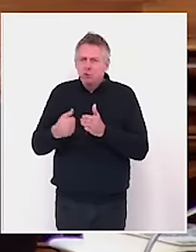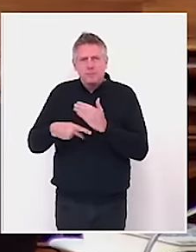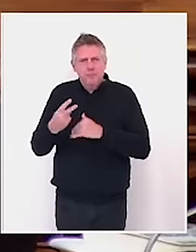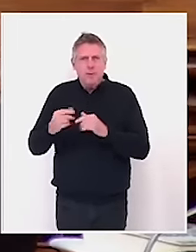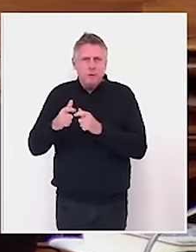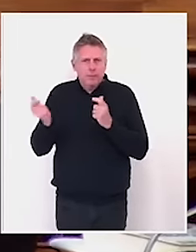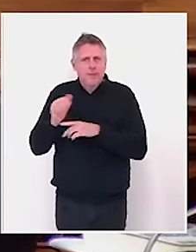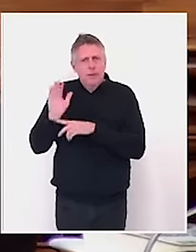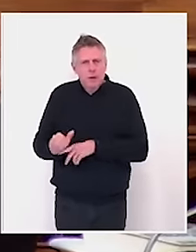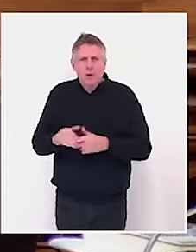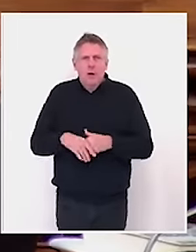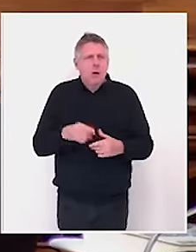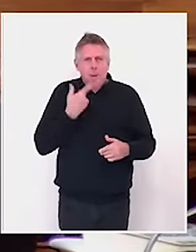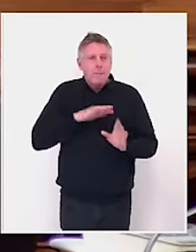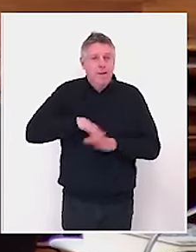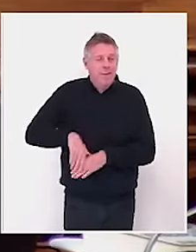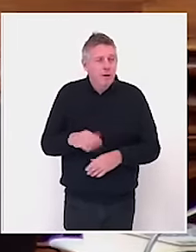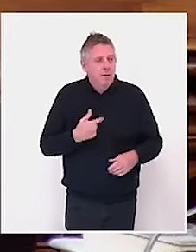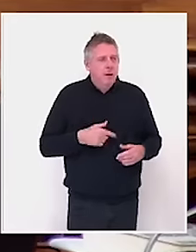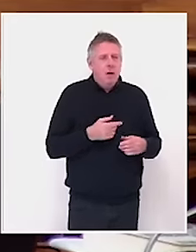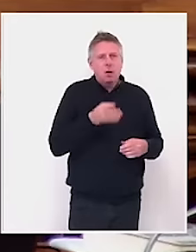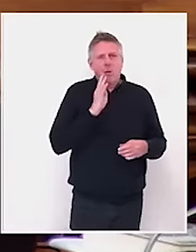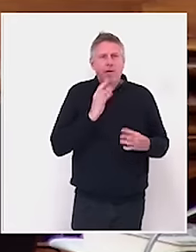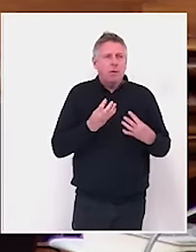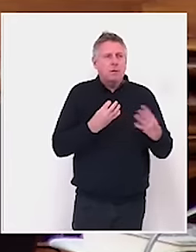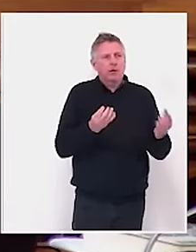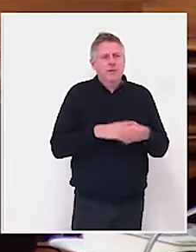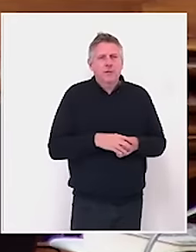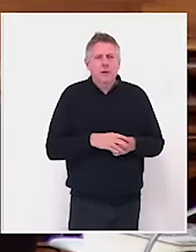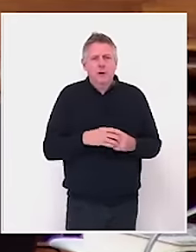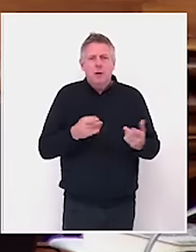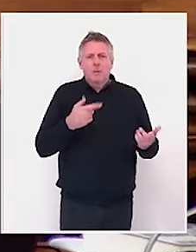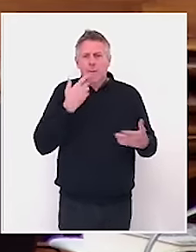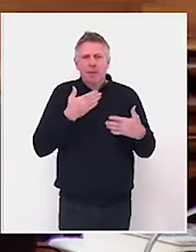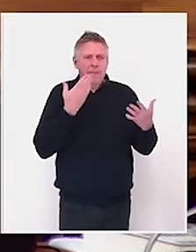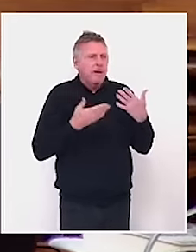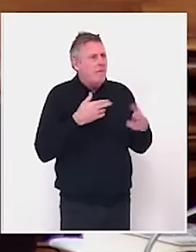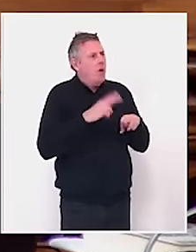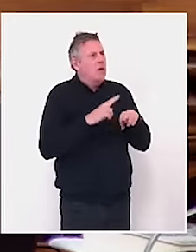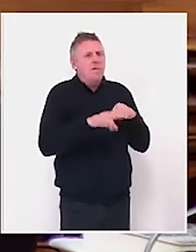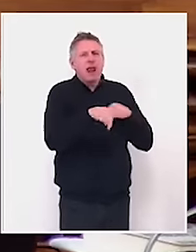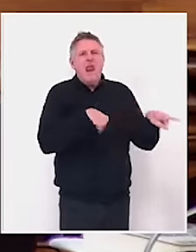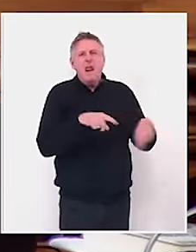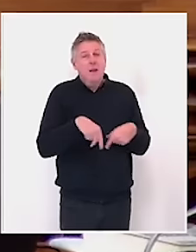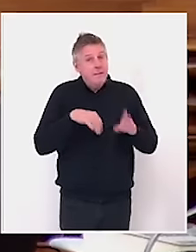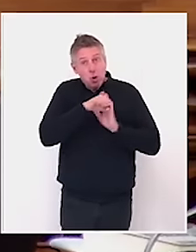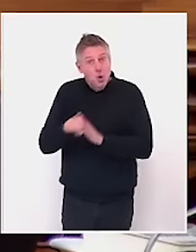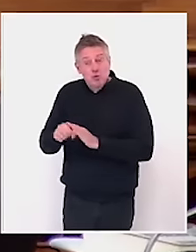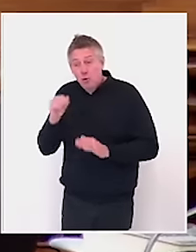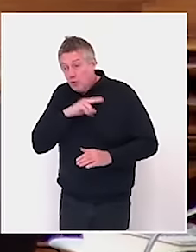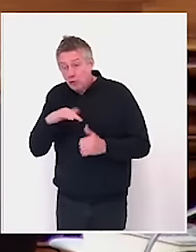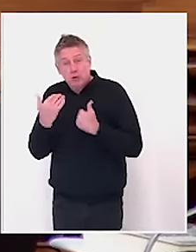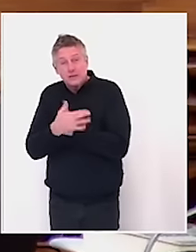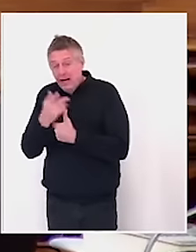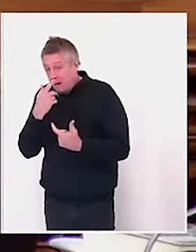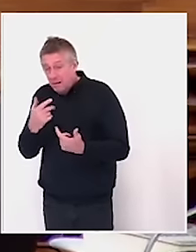On préfère faire des conférences de presse sur la place ou les allées tournies, hein, qu'il faudrait rénover. sauver. Sauf qu'il y a des urgences sociales auxquelles on ne répond pas, on ne